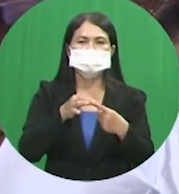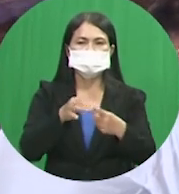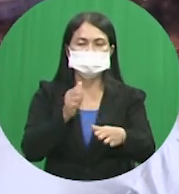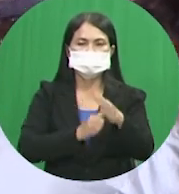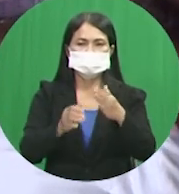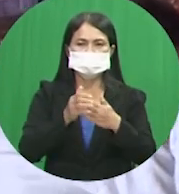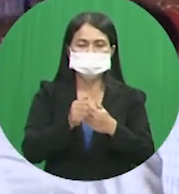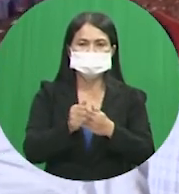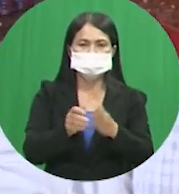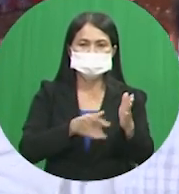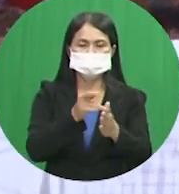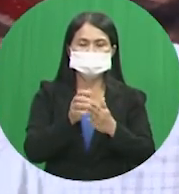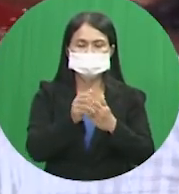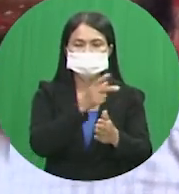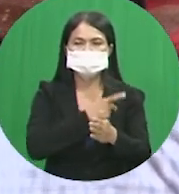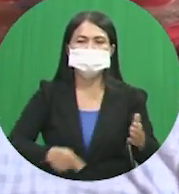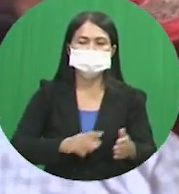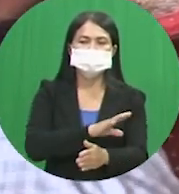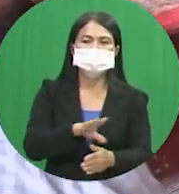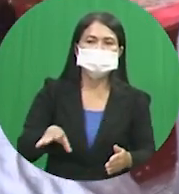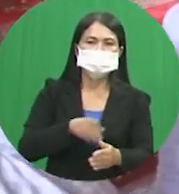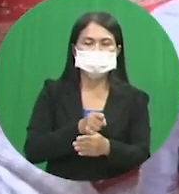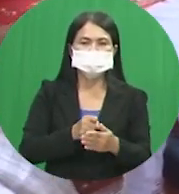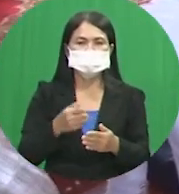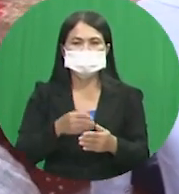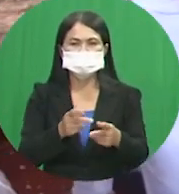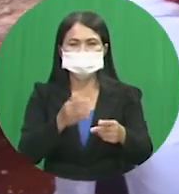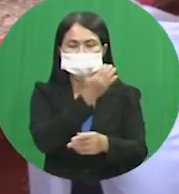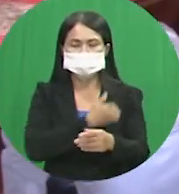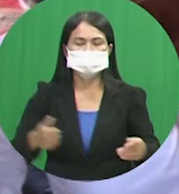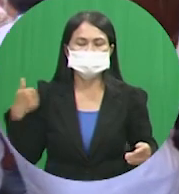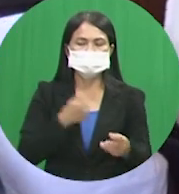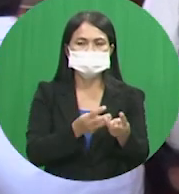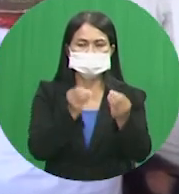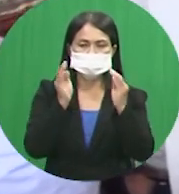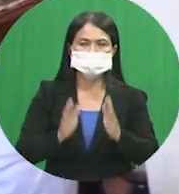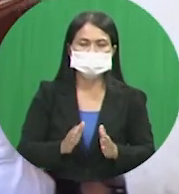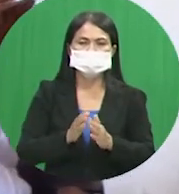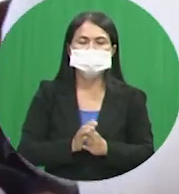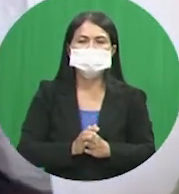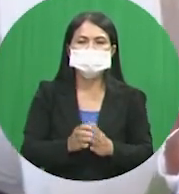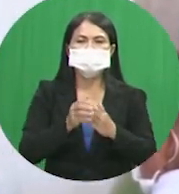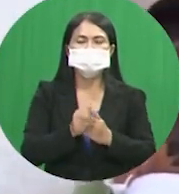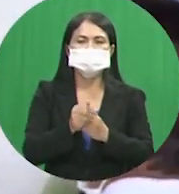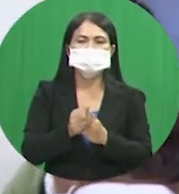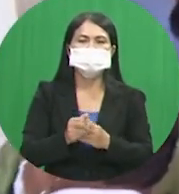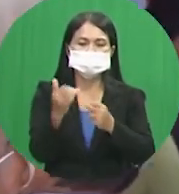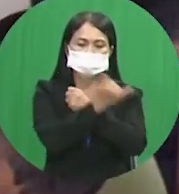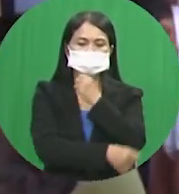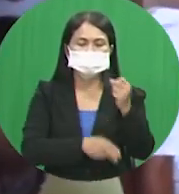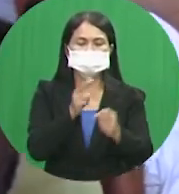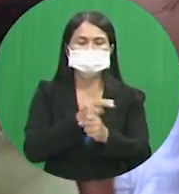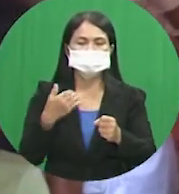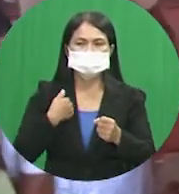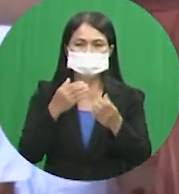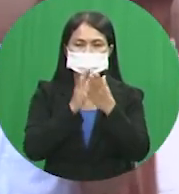การดักนอมระบริรอดฮาพิบากาปูจีได้มีสำนักเดโจจีนิโยรัมนตรีบานดักนอมเอาประติจีมีส